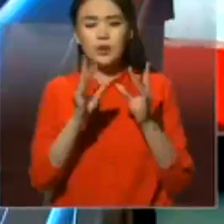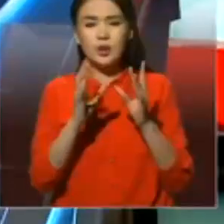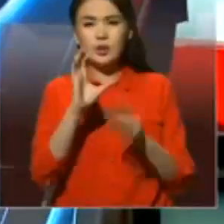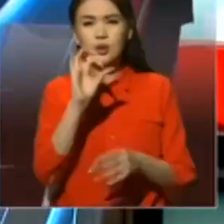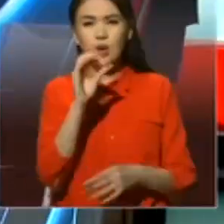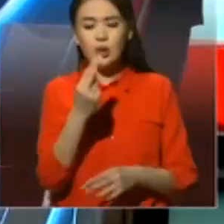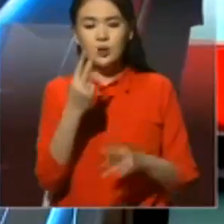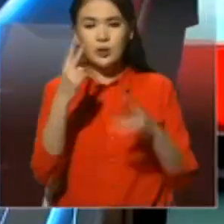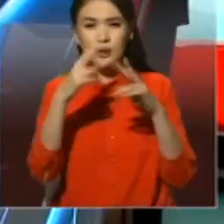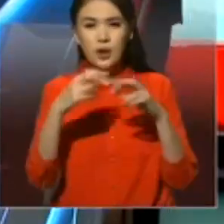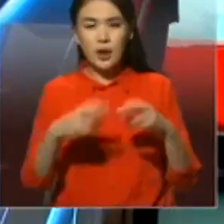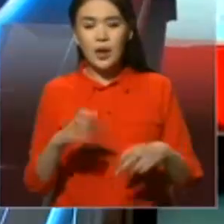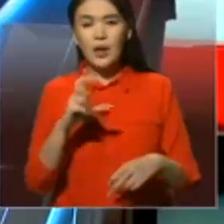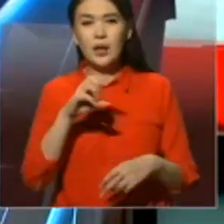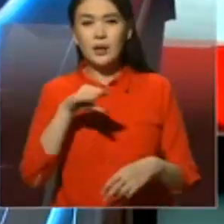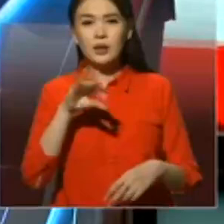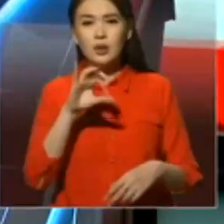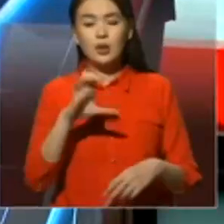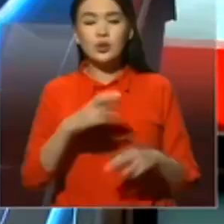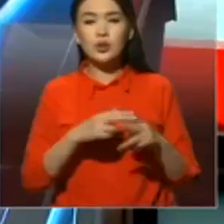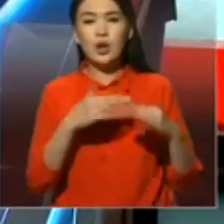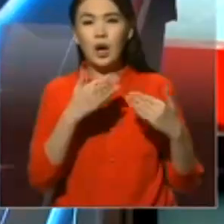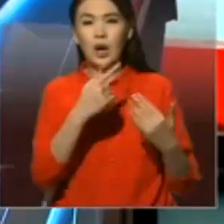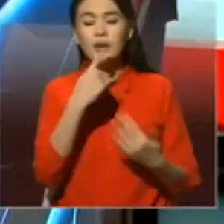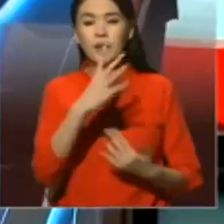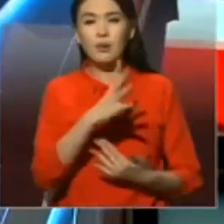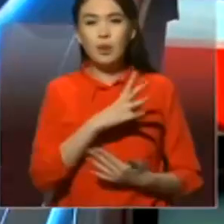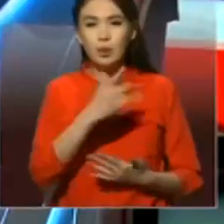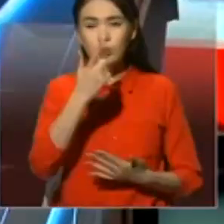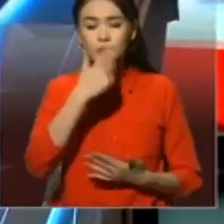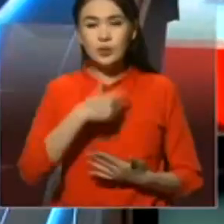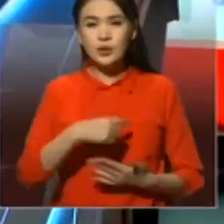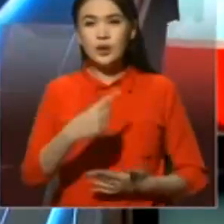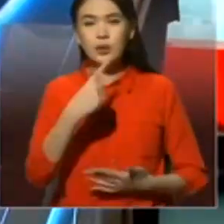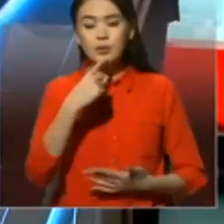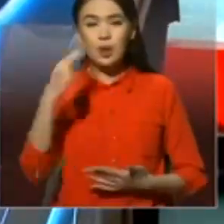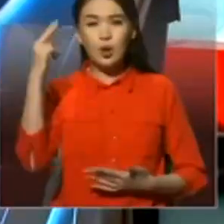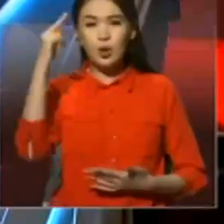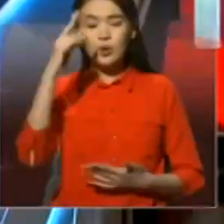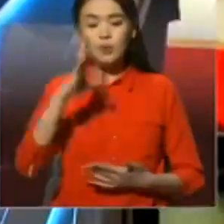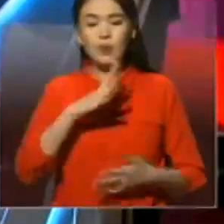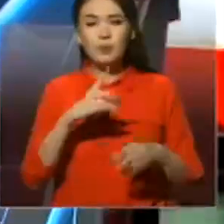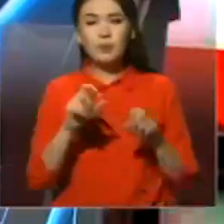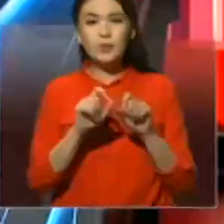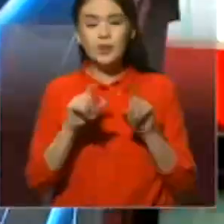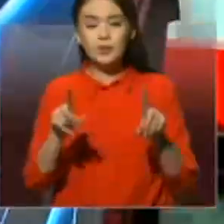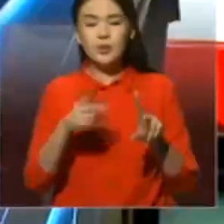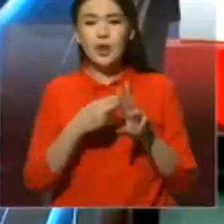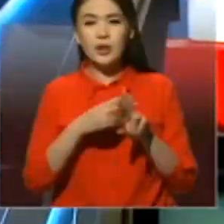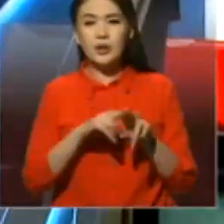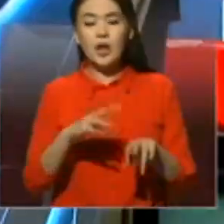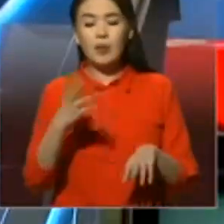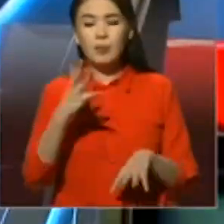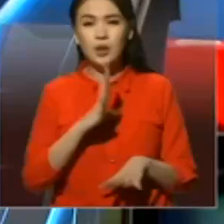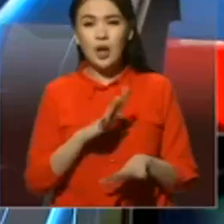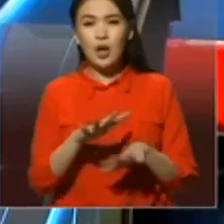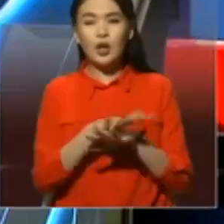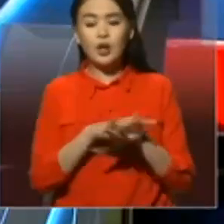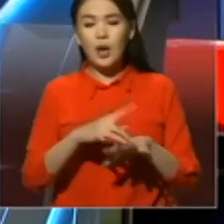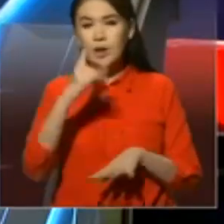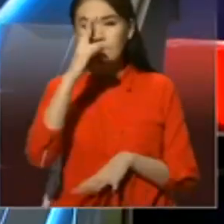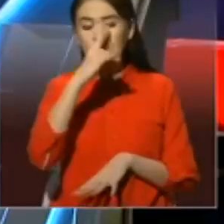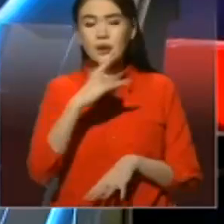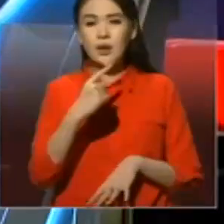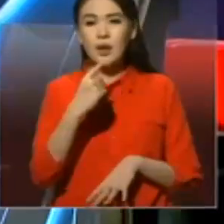осы этностардың арасында. И сол кезде олар айтты, біз жаңа өз тілімізде оқығанмен мектепте, бірақ мемлекеттік қызметке бару үшін, қоғам үшін бізге қазақ тілі